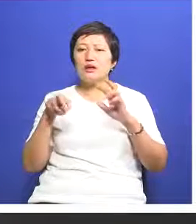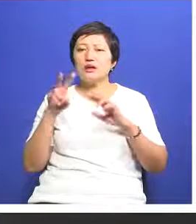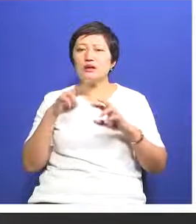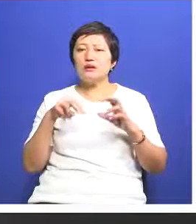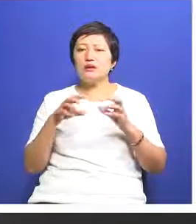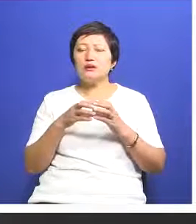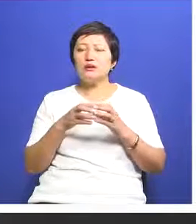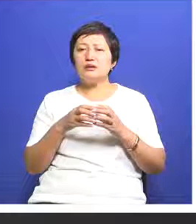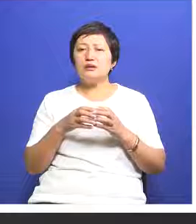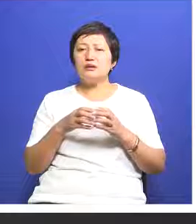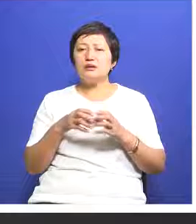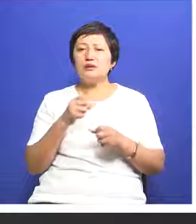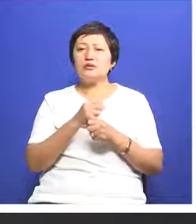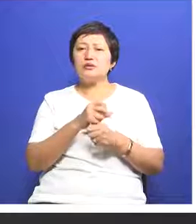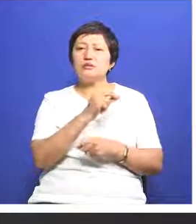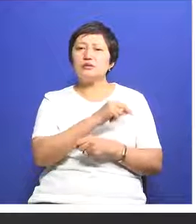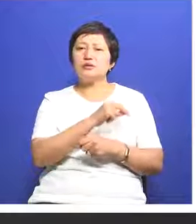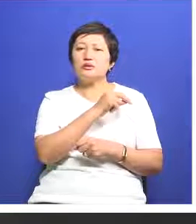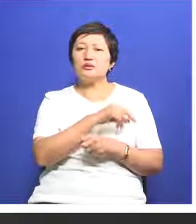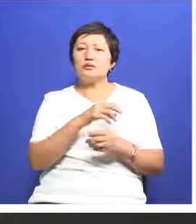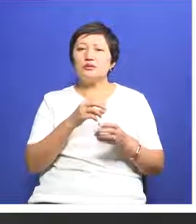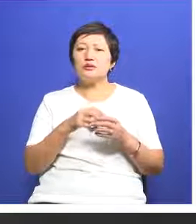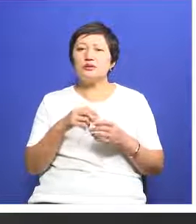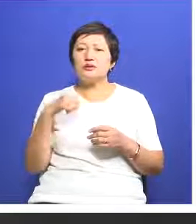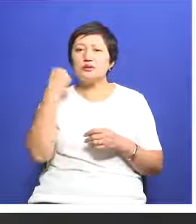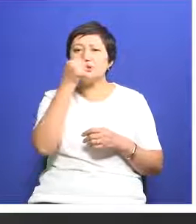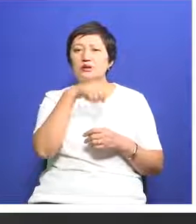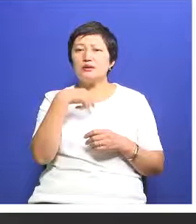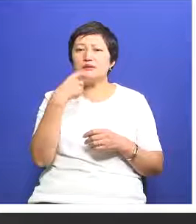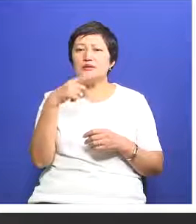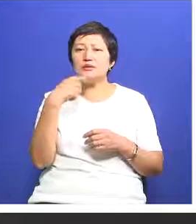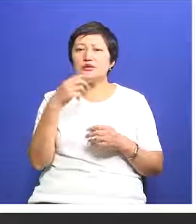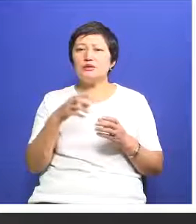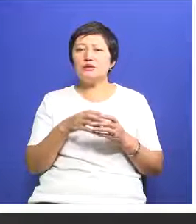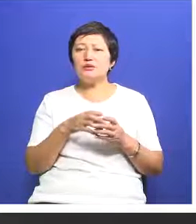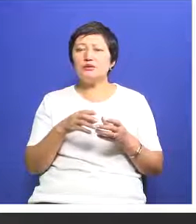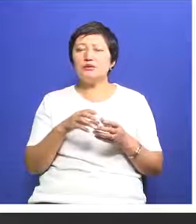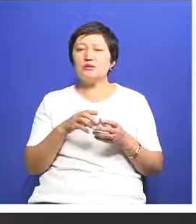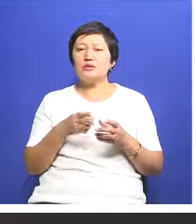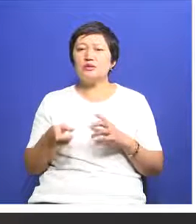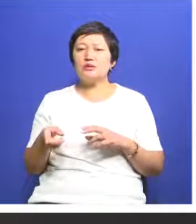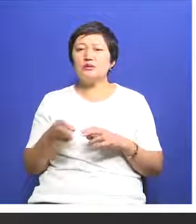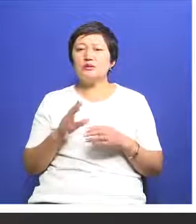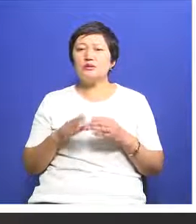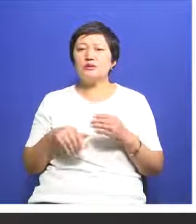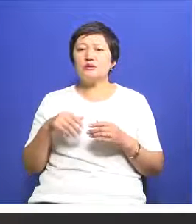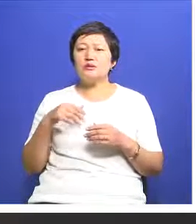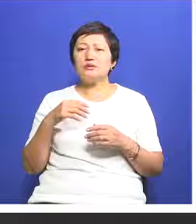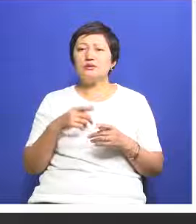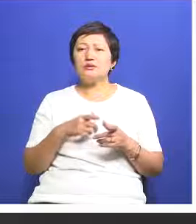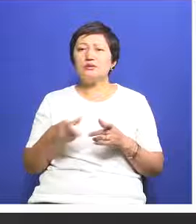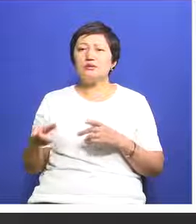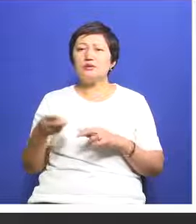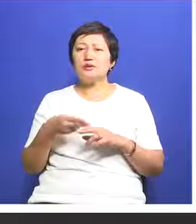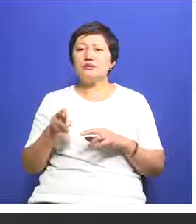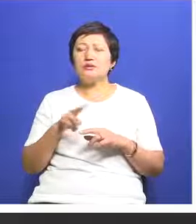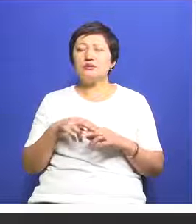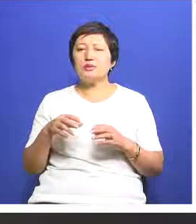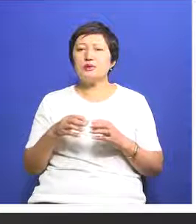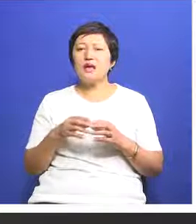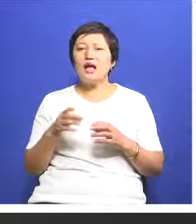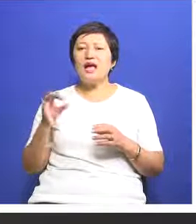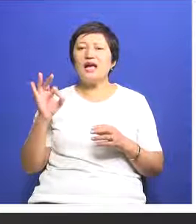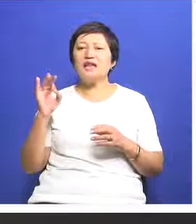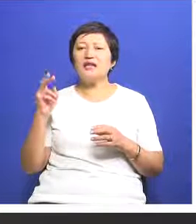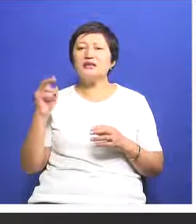қаржысы. Жұмыстар жүргізіліп жатыр. Келер жылы бұны да біз жеткізушімен қосып бітіреміз деген жоспарымыз бар.